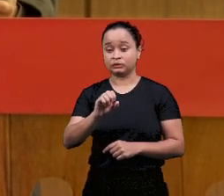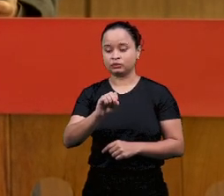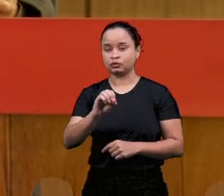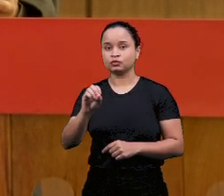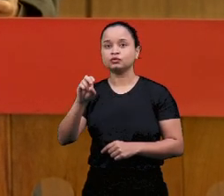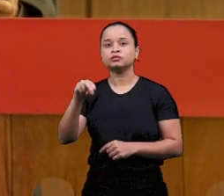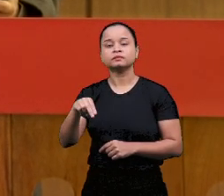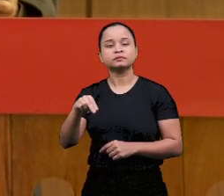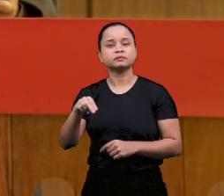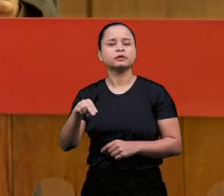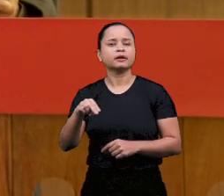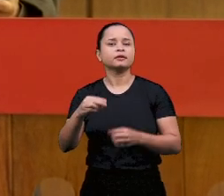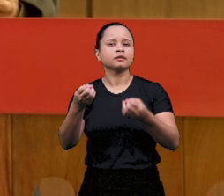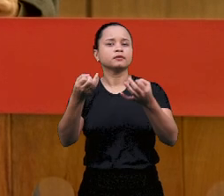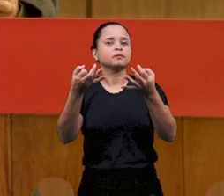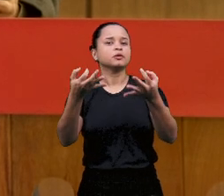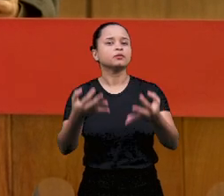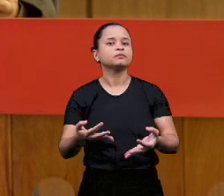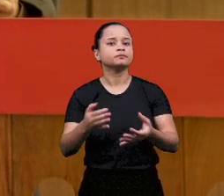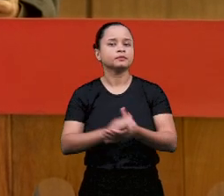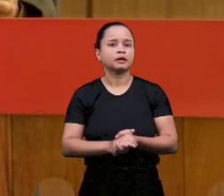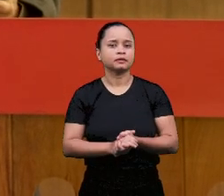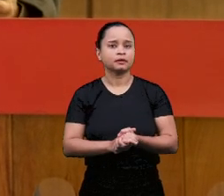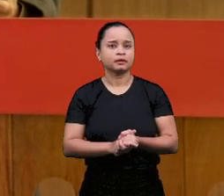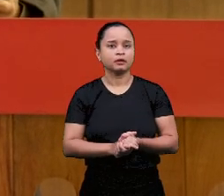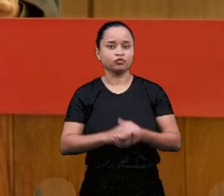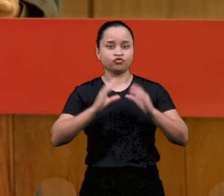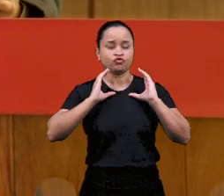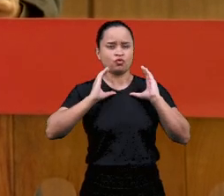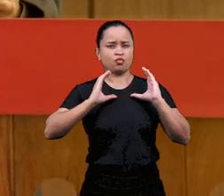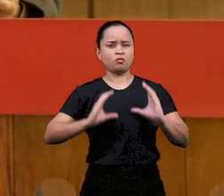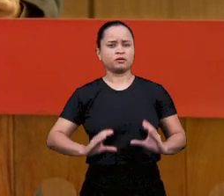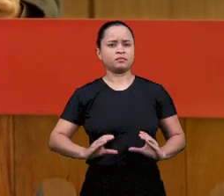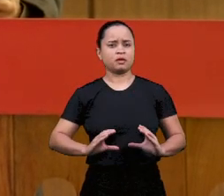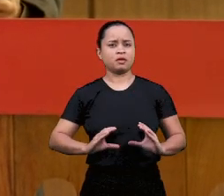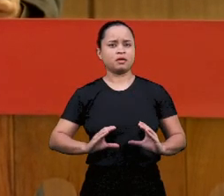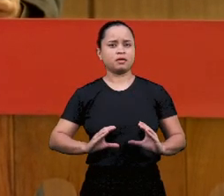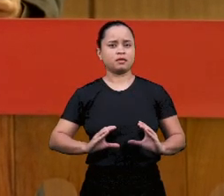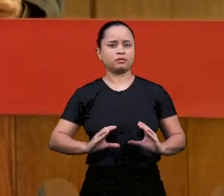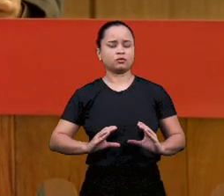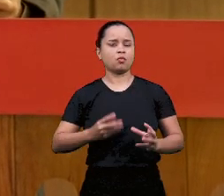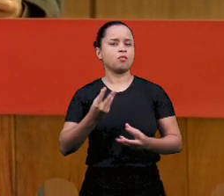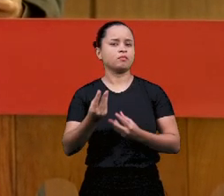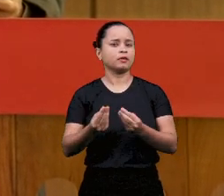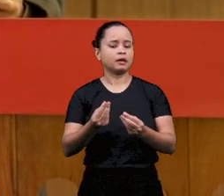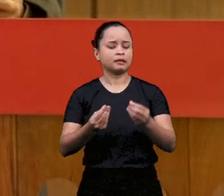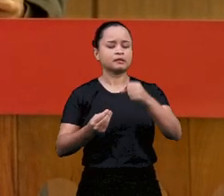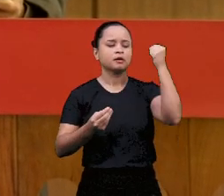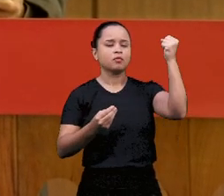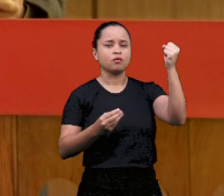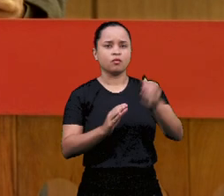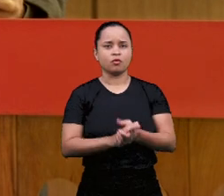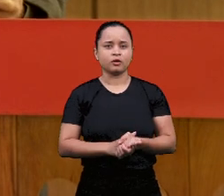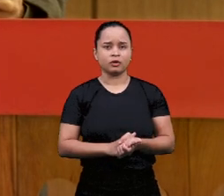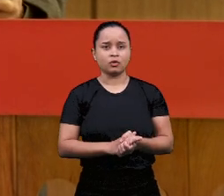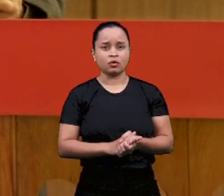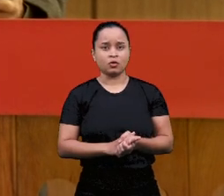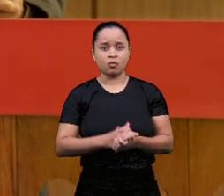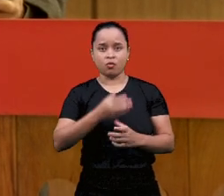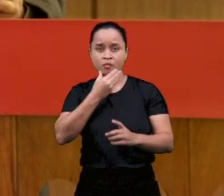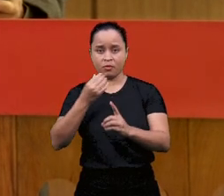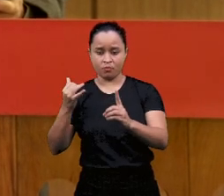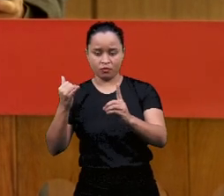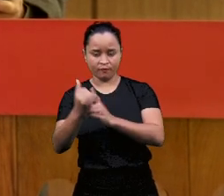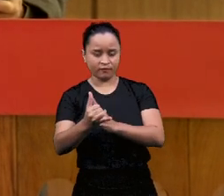de caractère, il a mis ici, Saül, quand il était repris par le prophète, il est